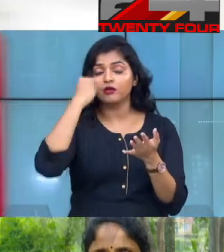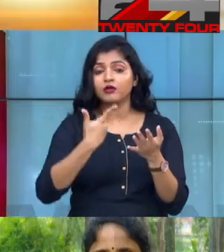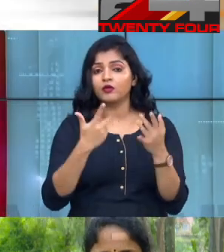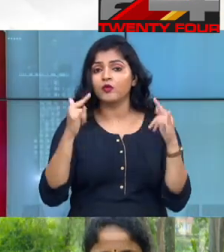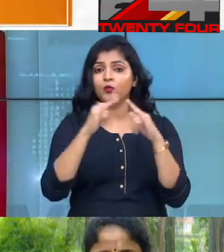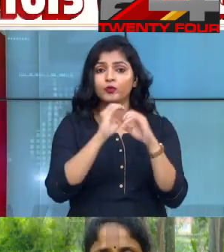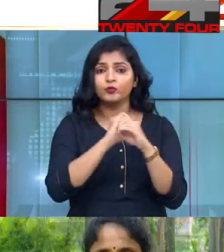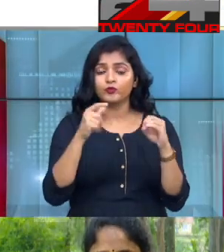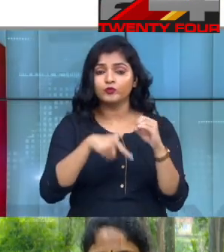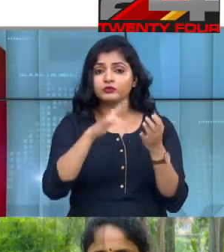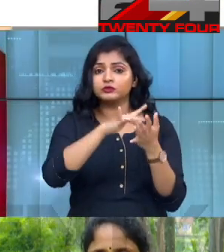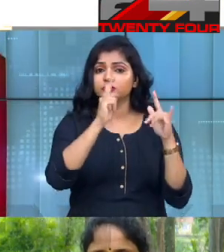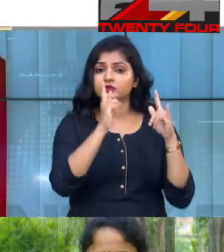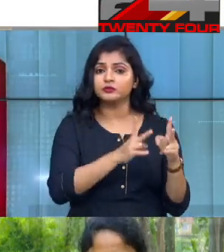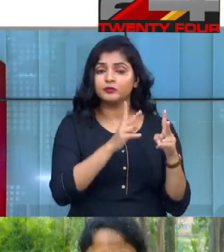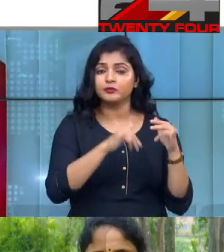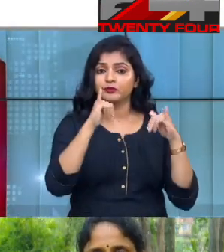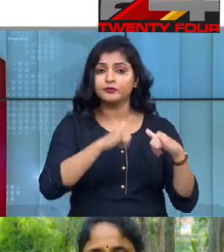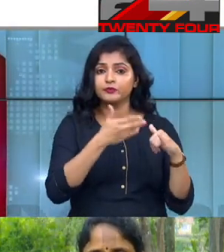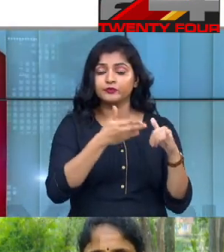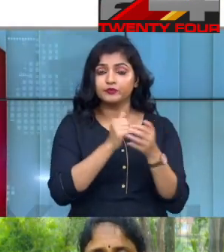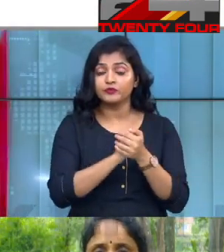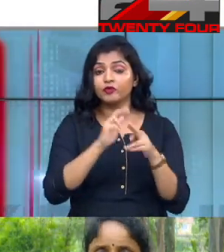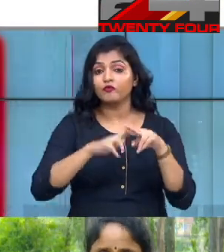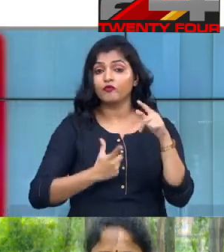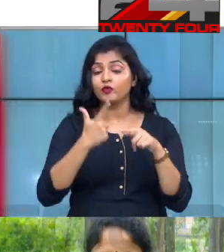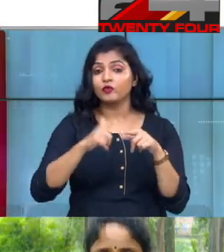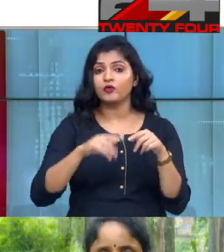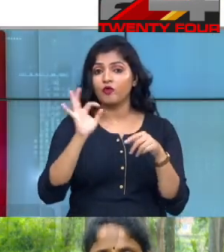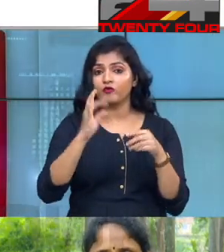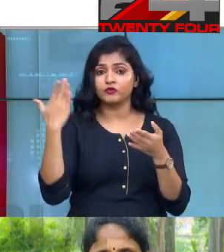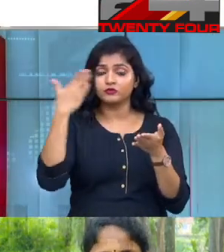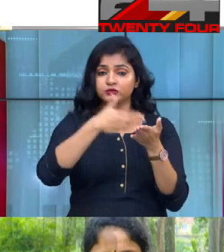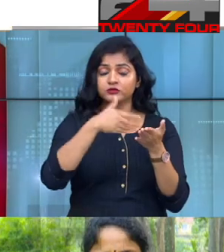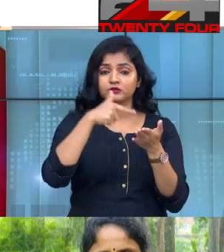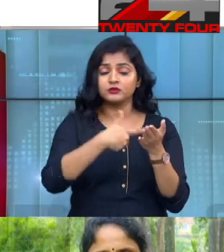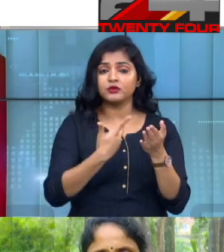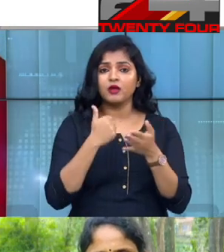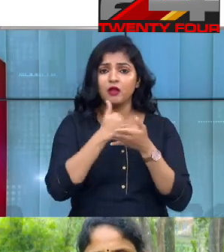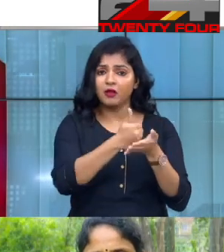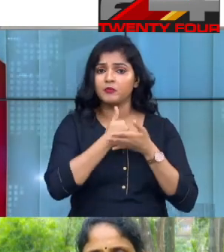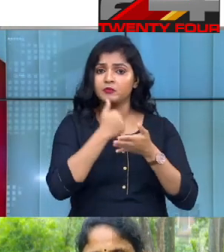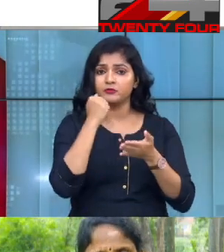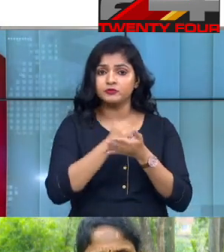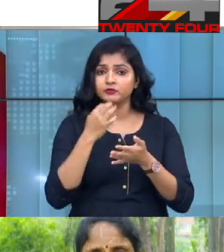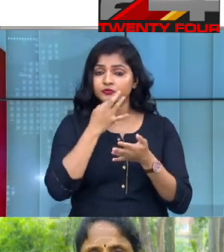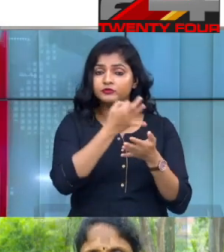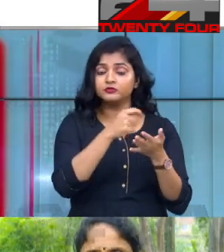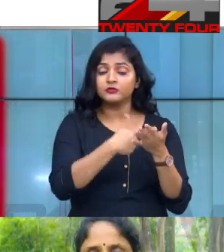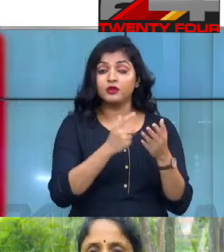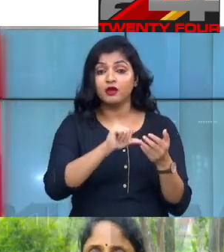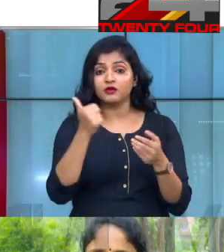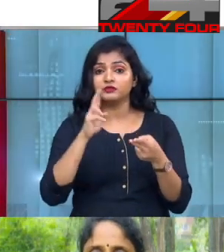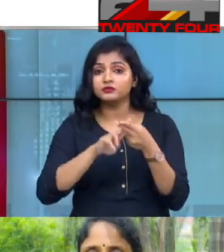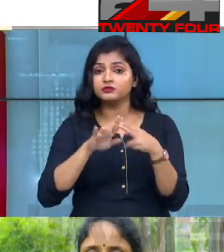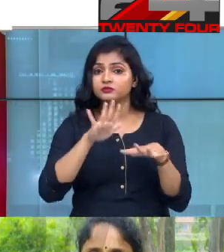അവർ വനംവകുപ്പ് ഓഫീസിലെത്തുന്നു. ഇതിന് നടപടി വേണം, അല്ലെങ്കിൽ പരിഹാരം വേണം എന്നാവശ്യപ്പെടുന്നു. ബദൽ സംവിധാനം ഒരുക്കാമെന്ന് പറയുകയല്ലാതെ ഇതുവരെ യാതൊരു തരത്തിലുള്ള ബദൽ സംവിധാനവും